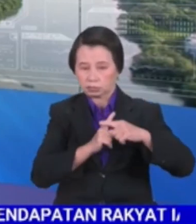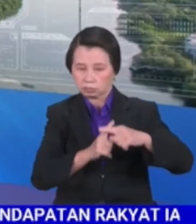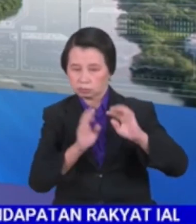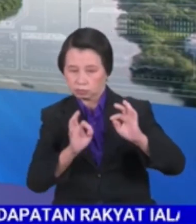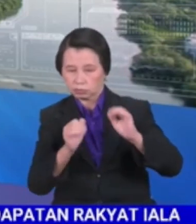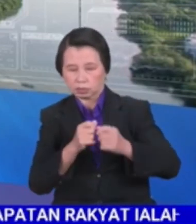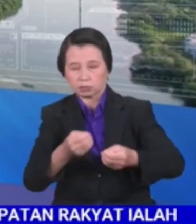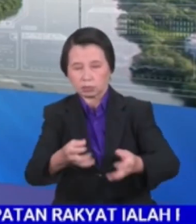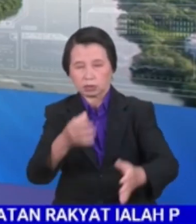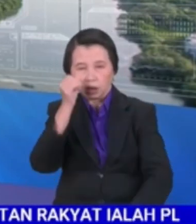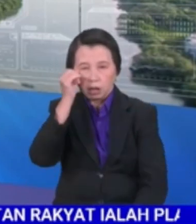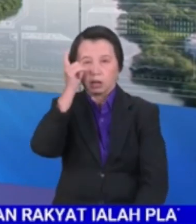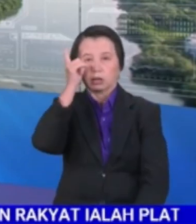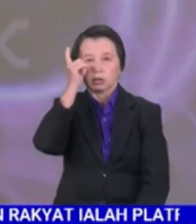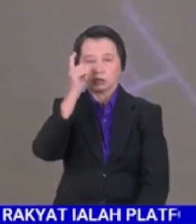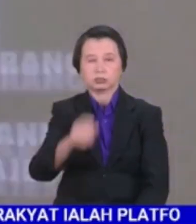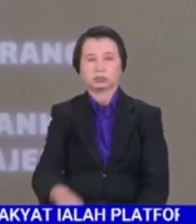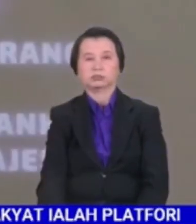dan kesadaran